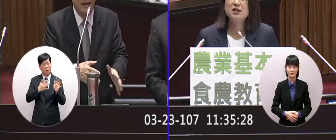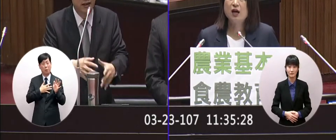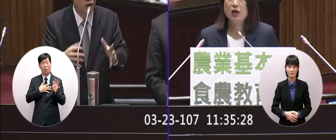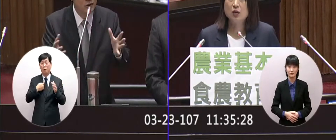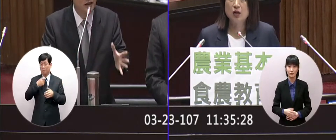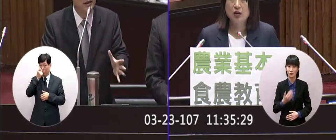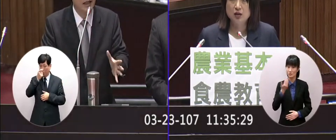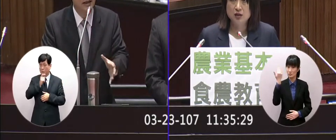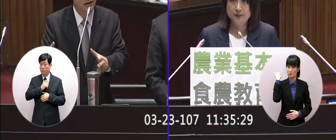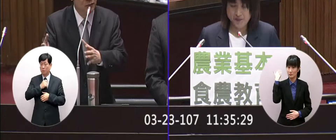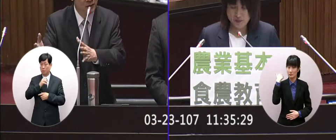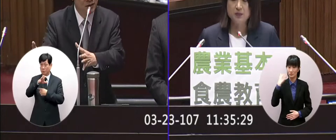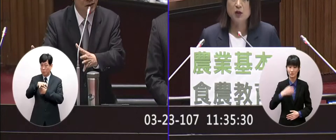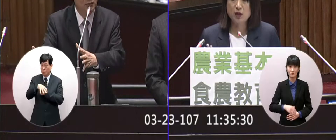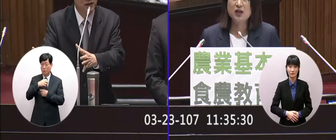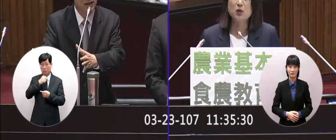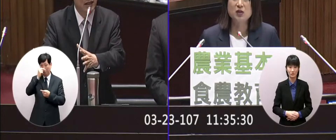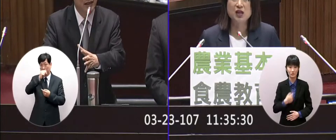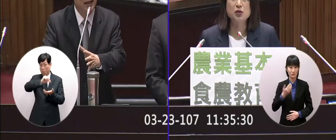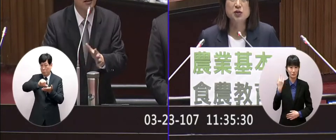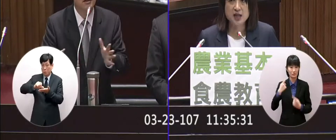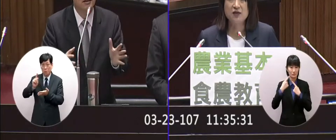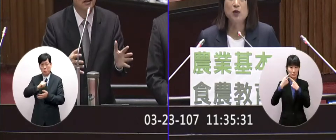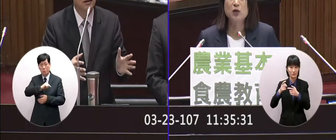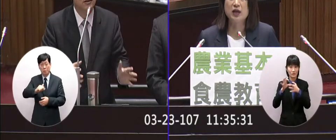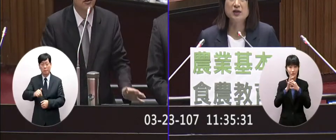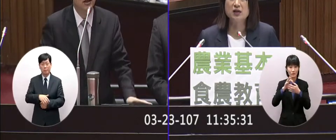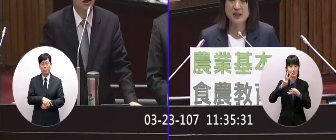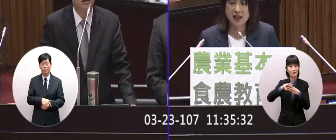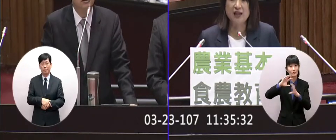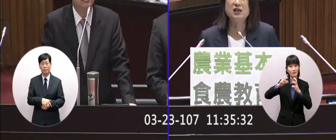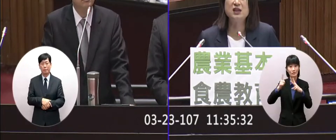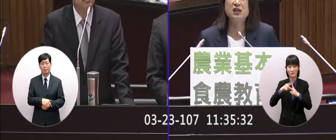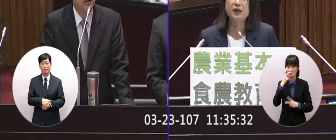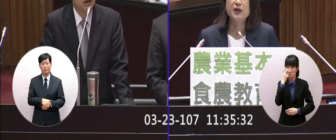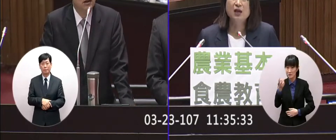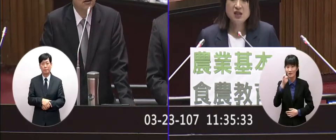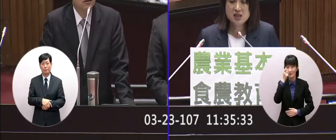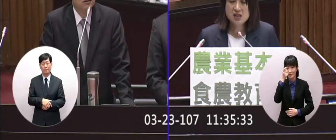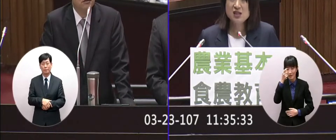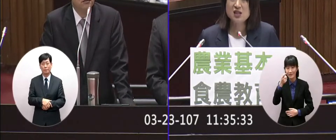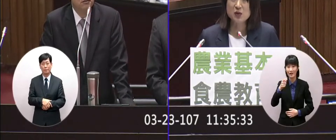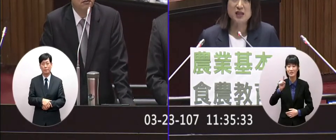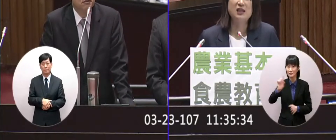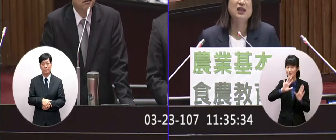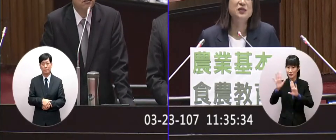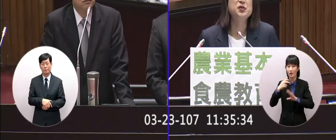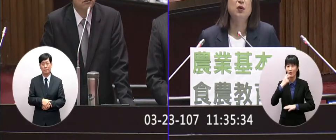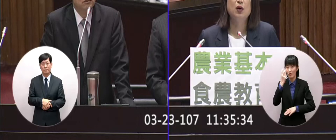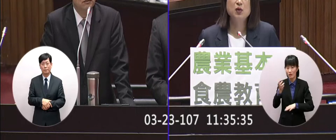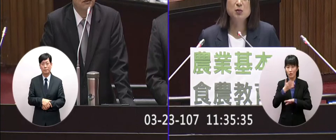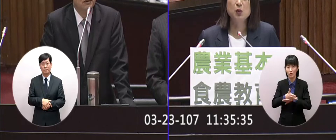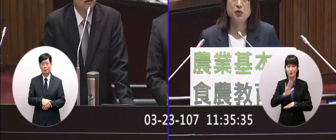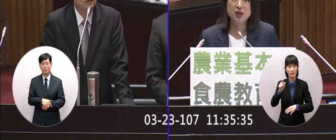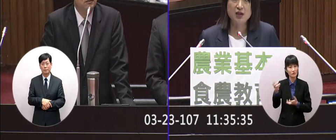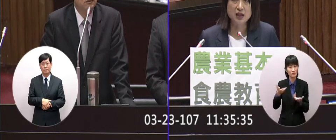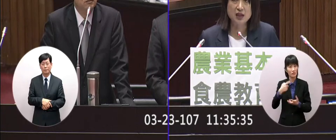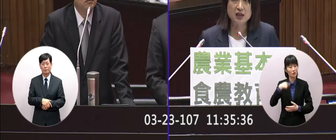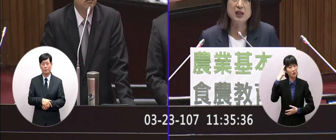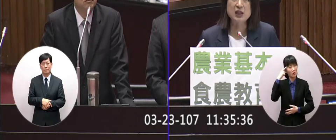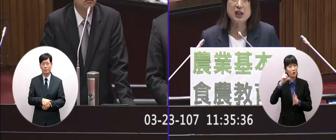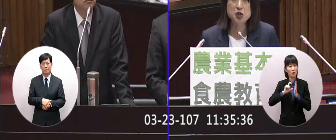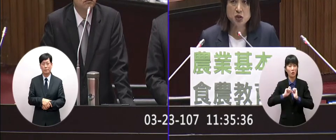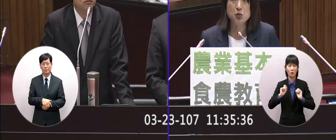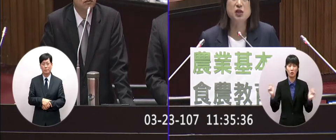们台南的农特产它是怎么生产的。 你们的关田国小去参访过，了解你们台南的经验。但是这件事情我想了很久，为什么我觉得